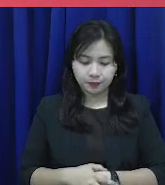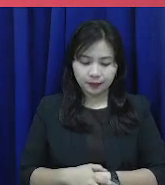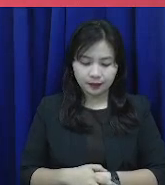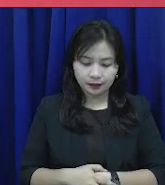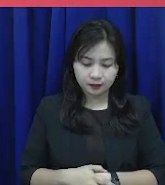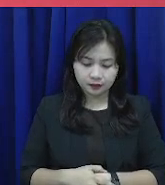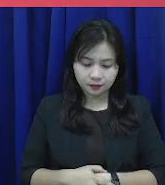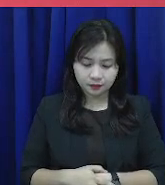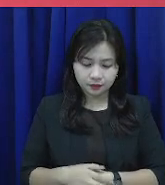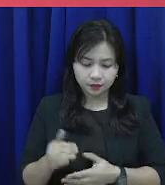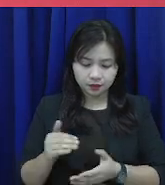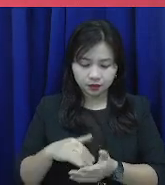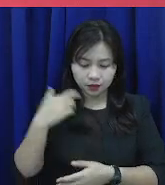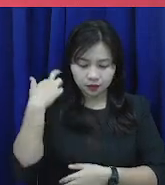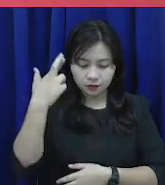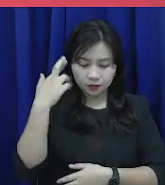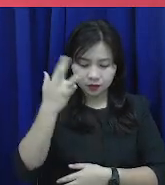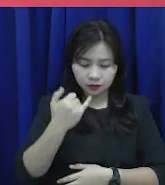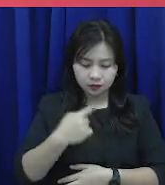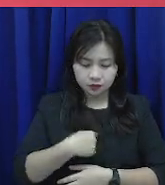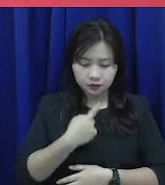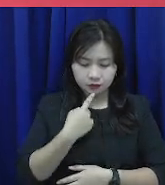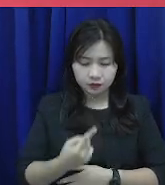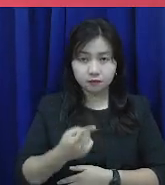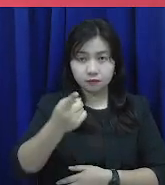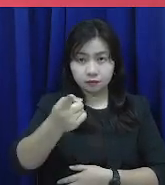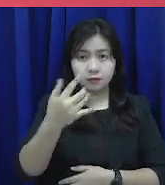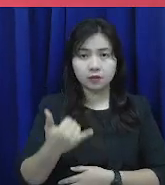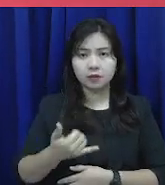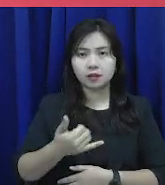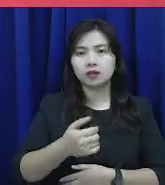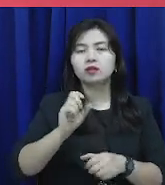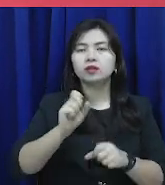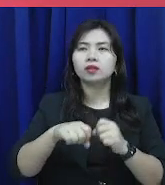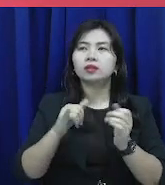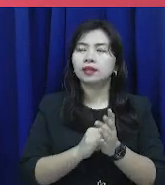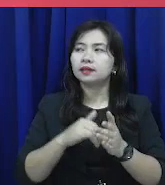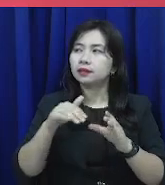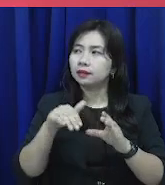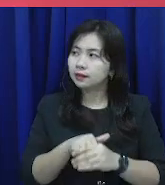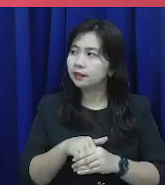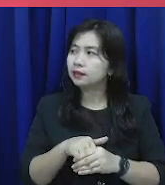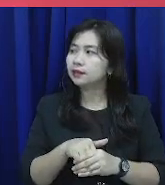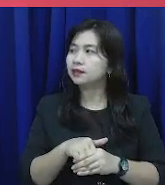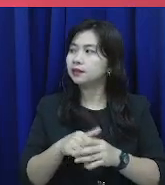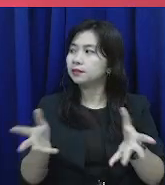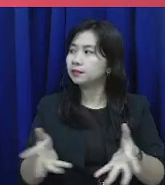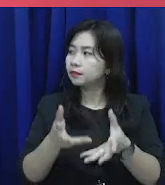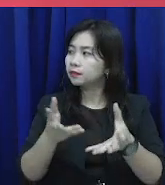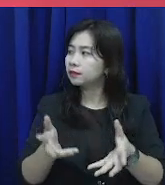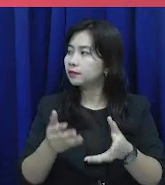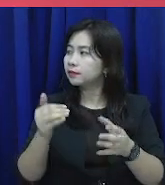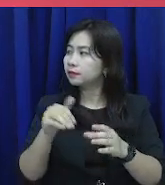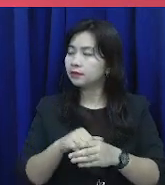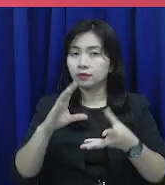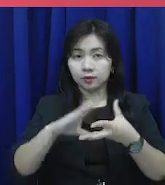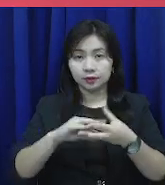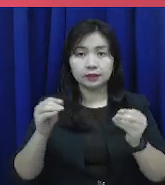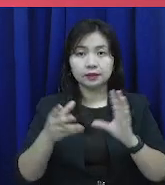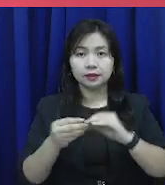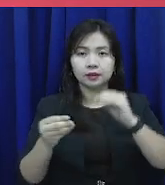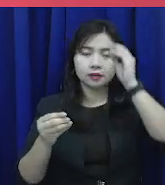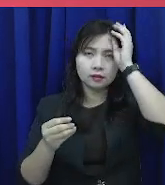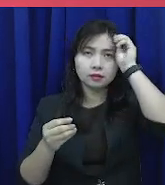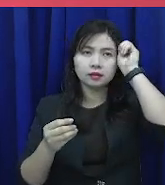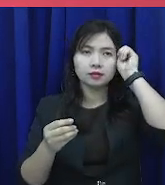sinasabi yan sa bawat isa po sa atin mga kapatid so that when it comes to the cultivation dito sa parable of the sower on while He's sowing